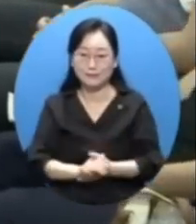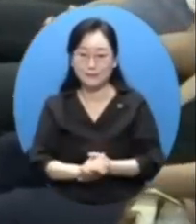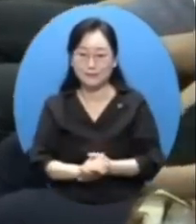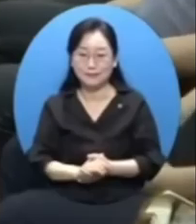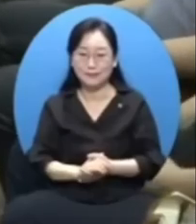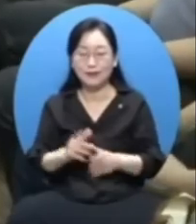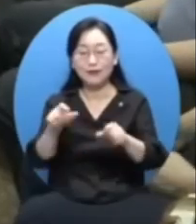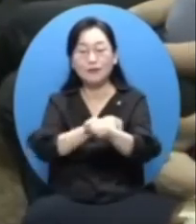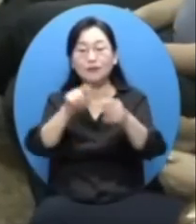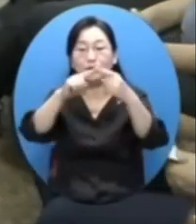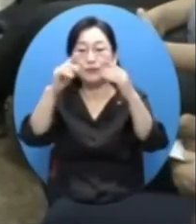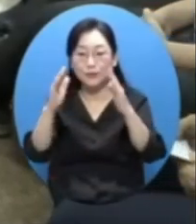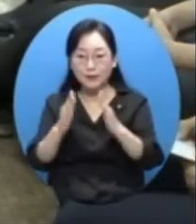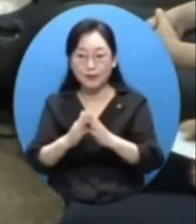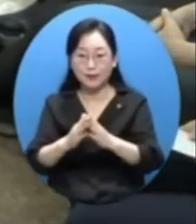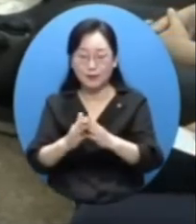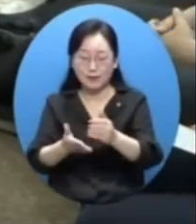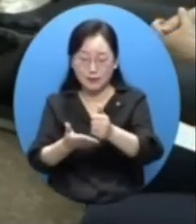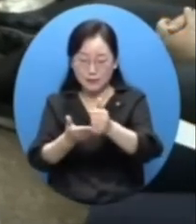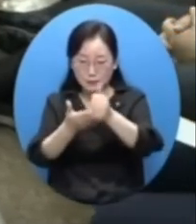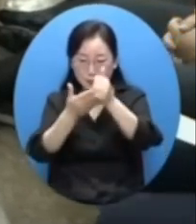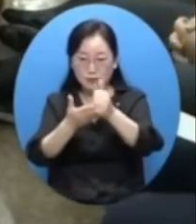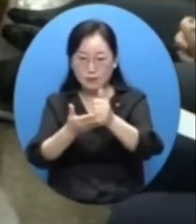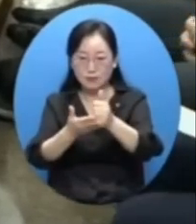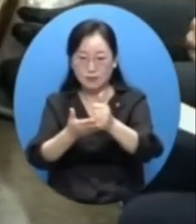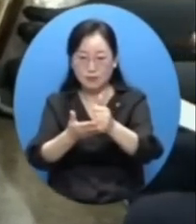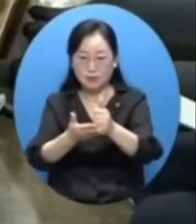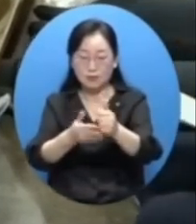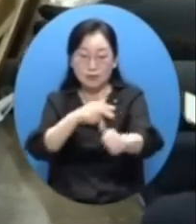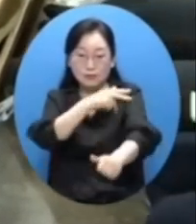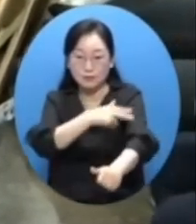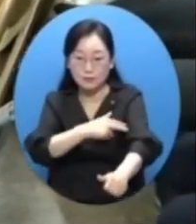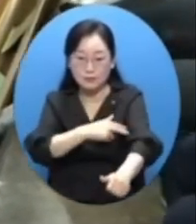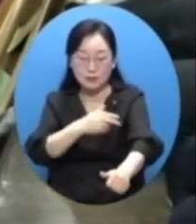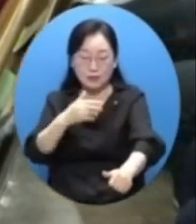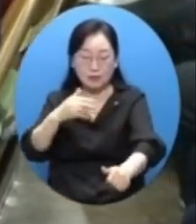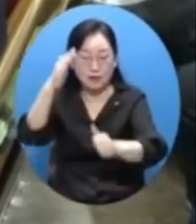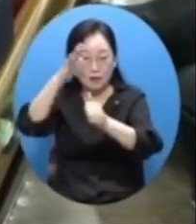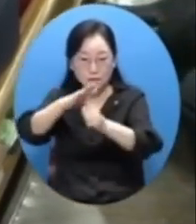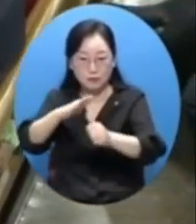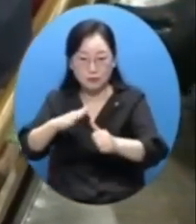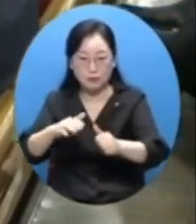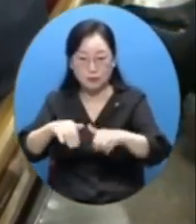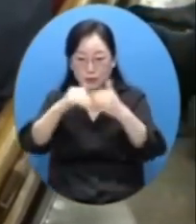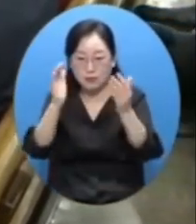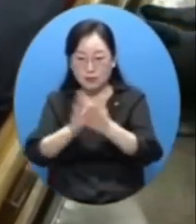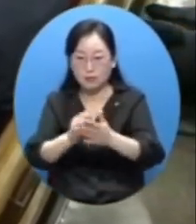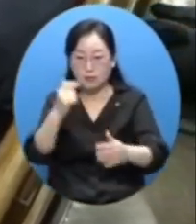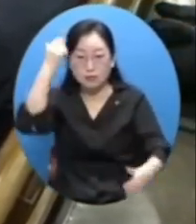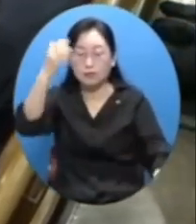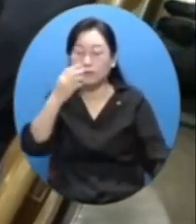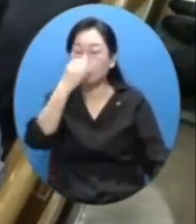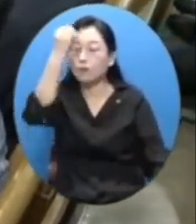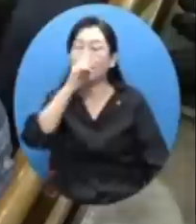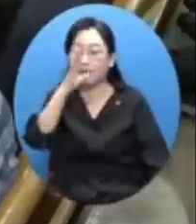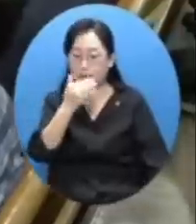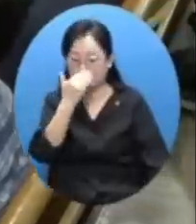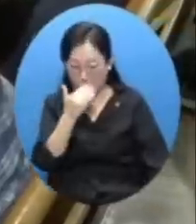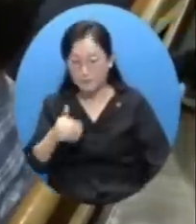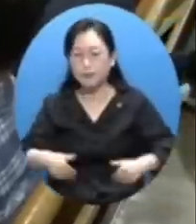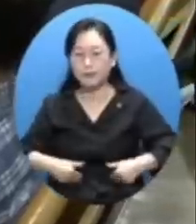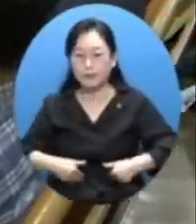특별히 교회를 섬기는 직분자들은 영적으로 교만하면 안 됩니다. 겸손히 섬겨야 되는 것입니다. 예수님께서